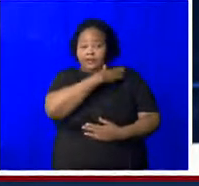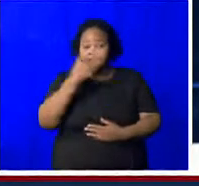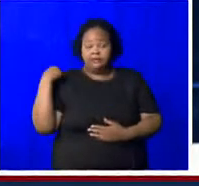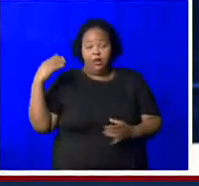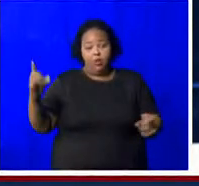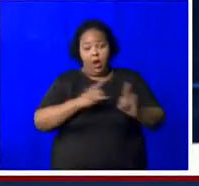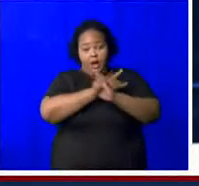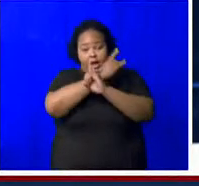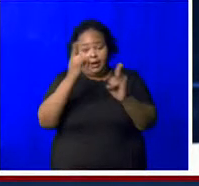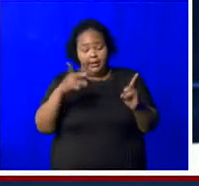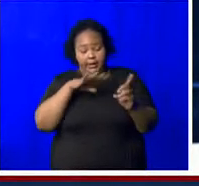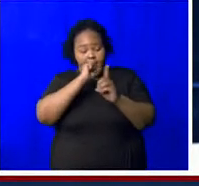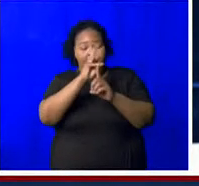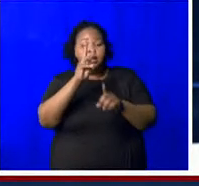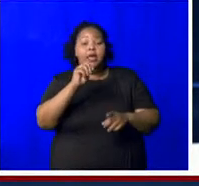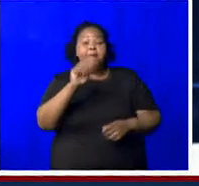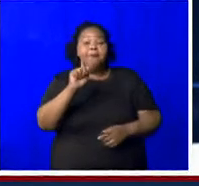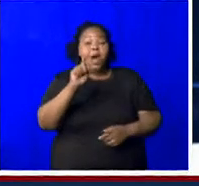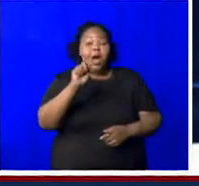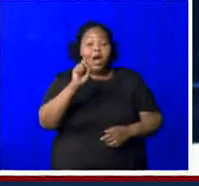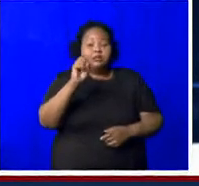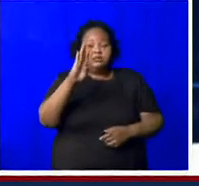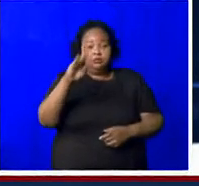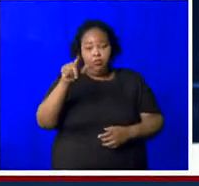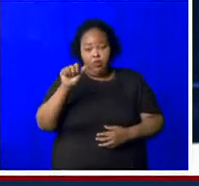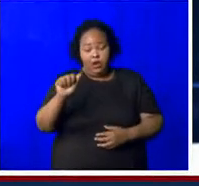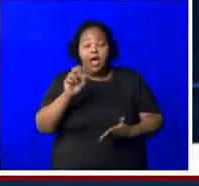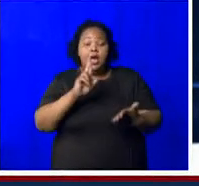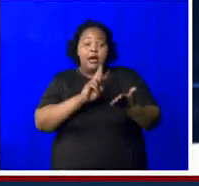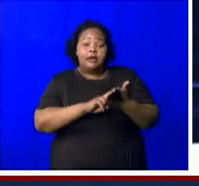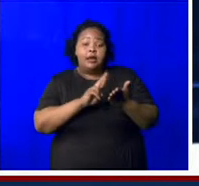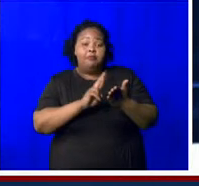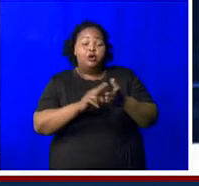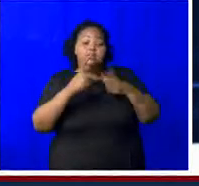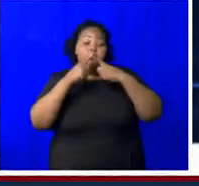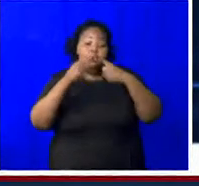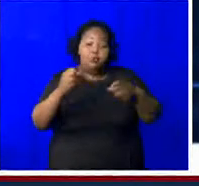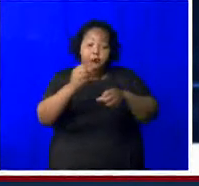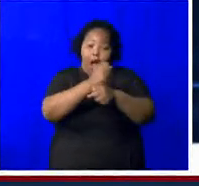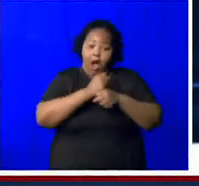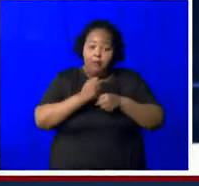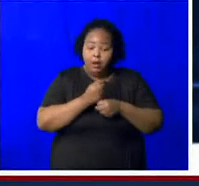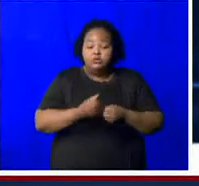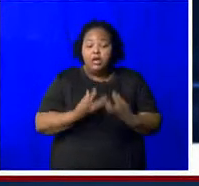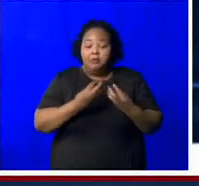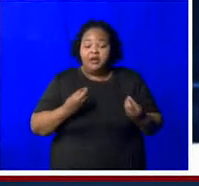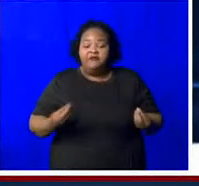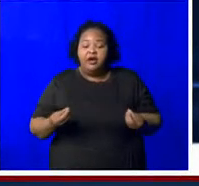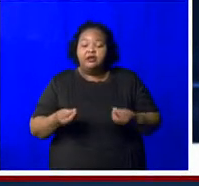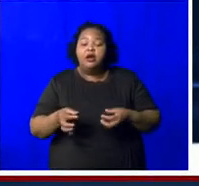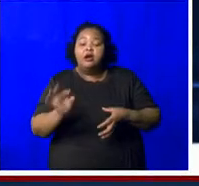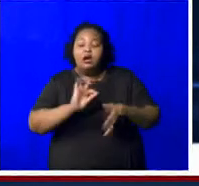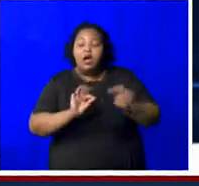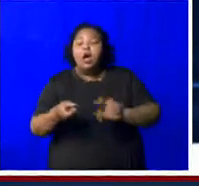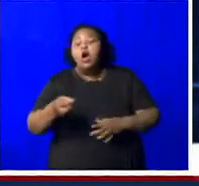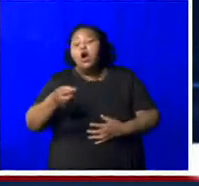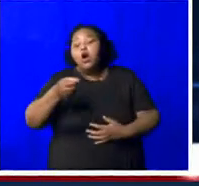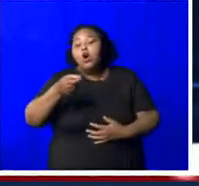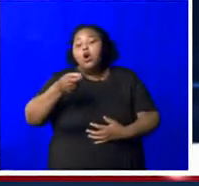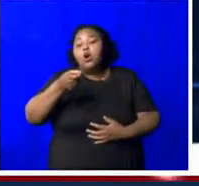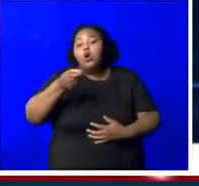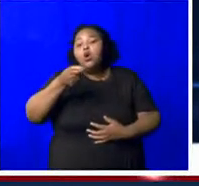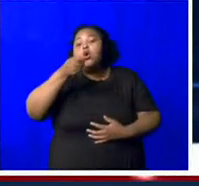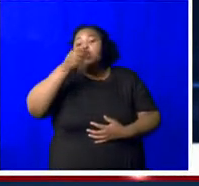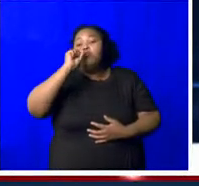yelitiko letempilo umhlonishwa Mduduzi Matsebula ikhiphe umbiko mayelana nemuthi yabantwana womkhuhlane iBenylin